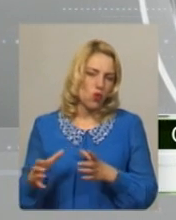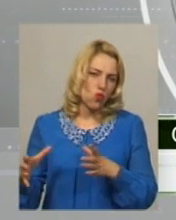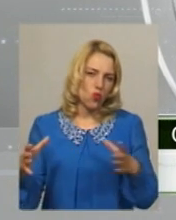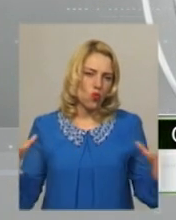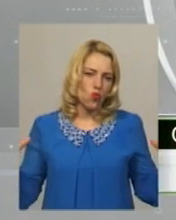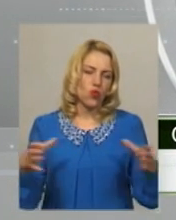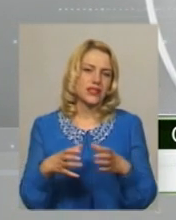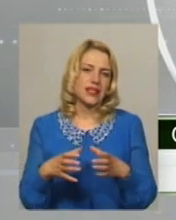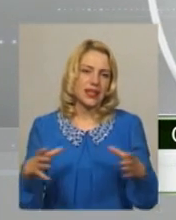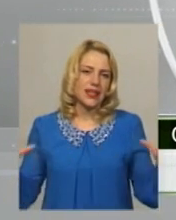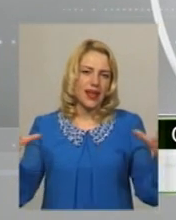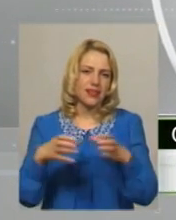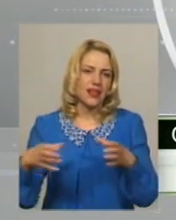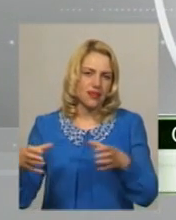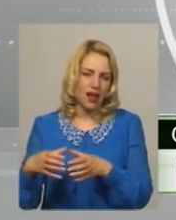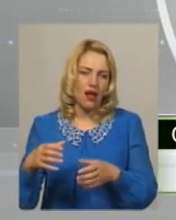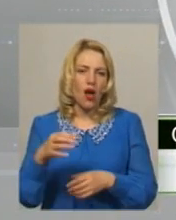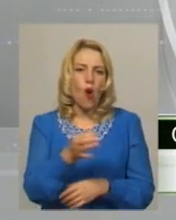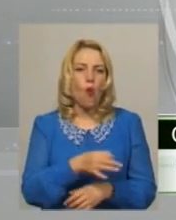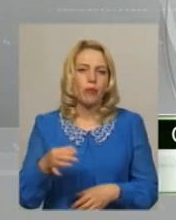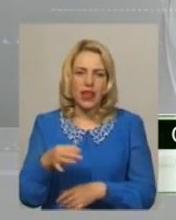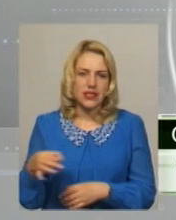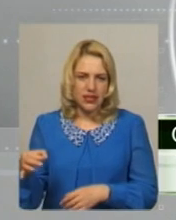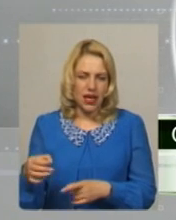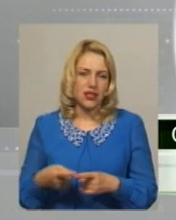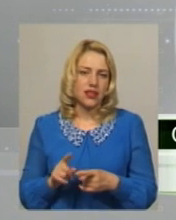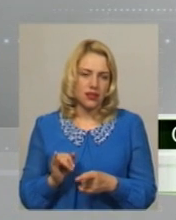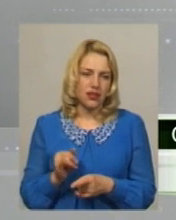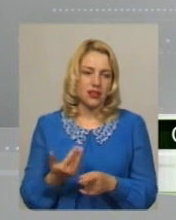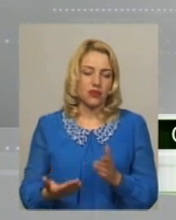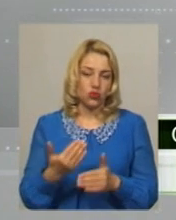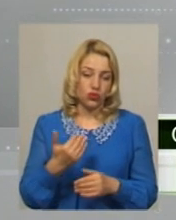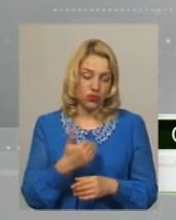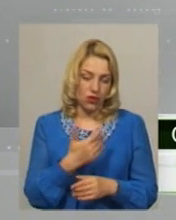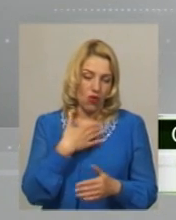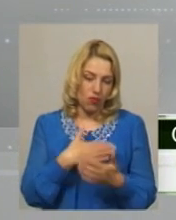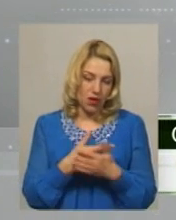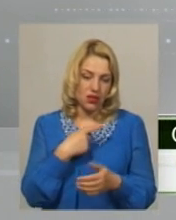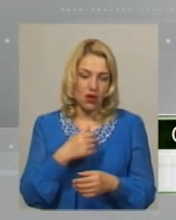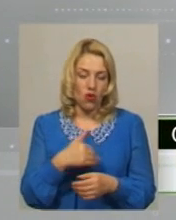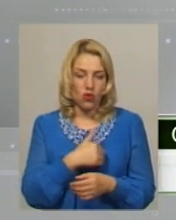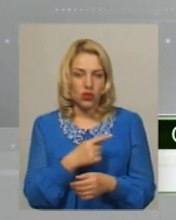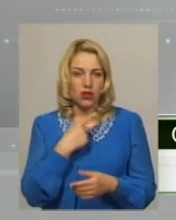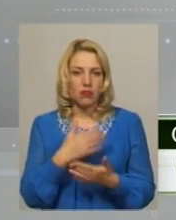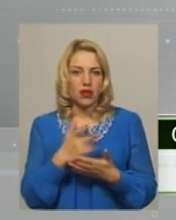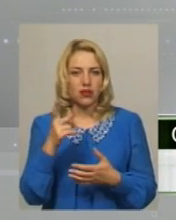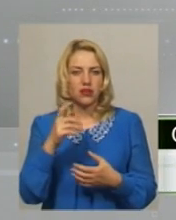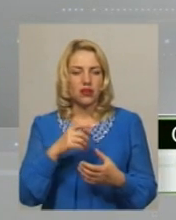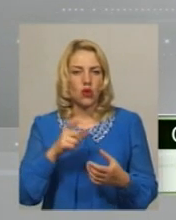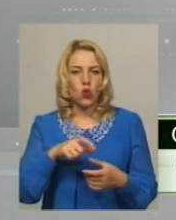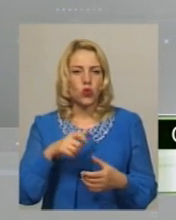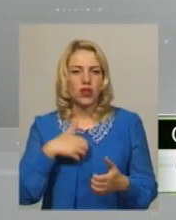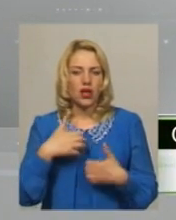об'єднання областей. Якщо буде 8 областей, відповідно, так як ми говорили з цими громадськими активістами, їх турбує те, що, наприклад,